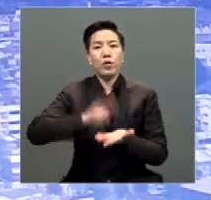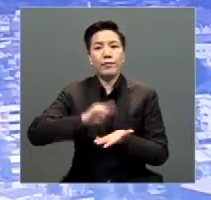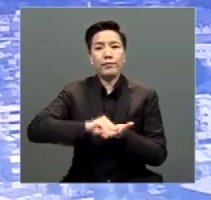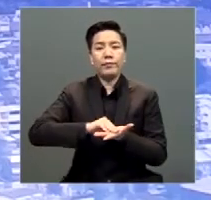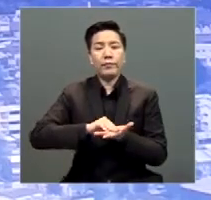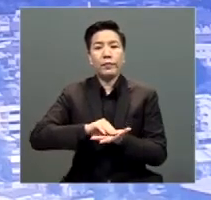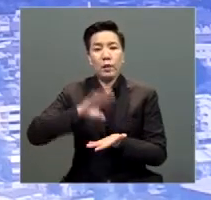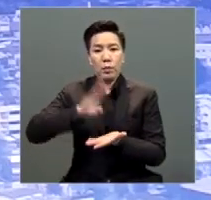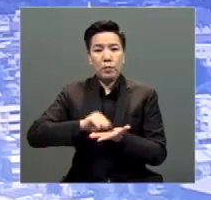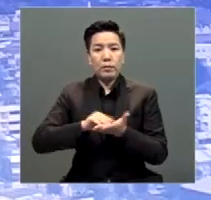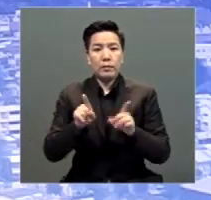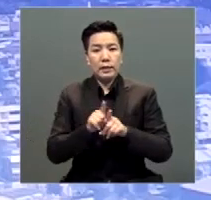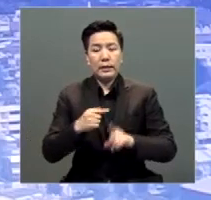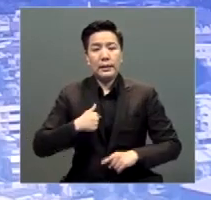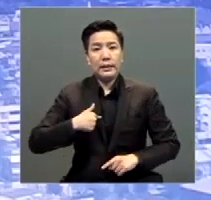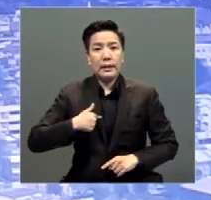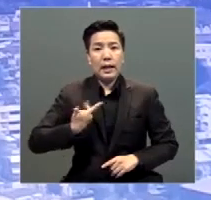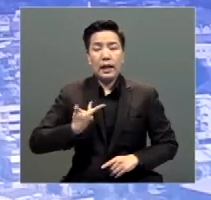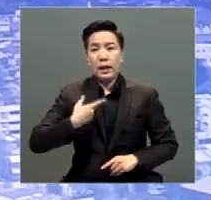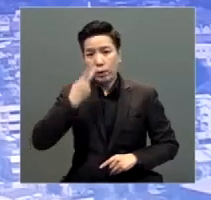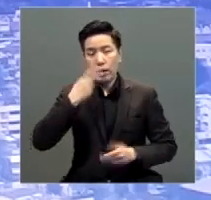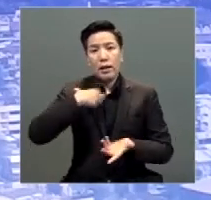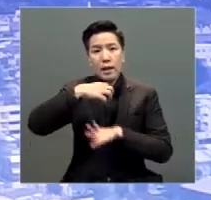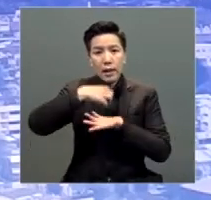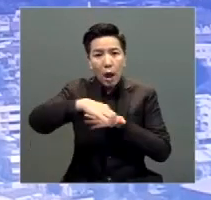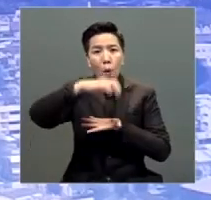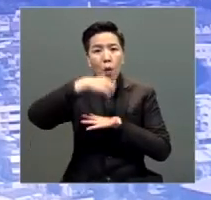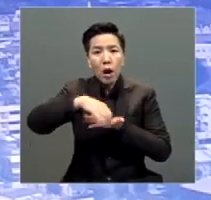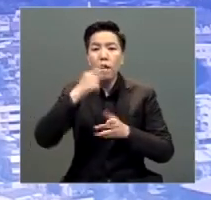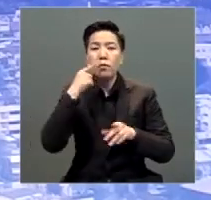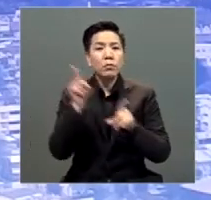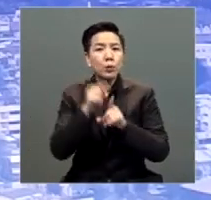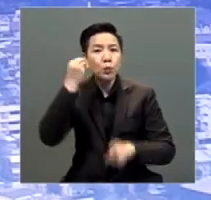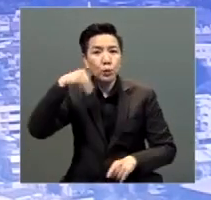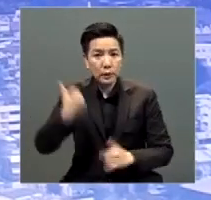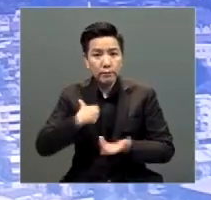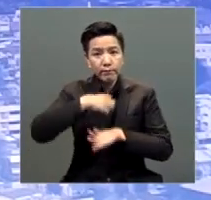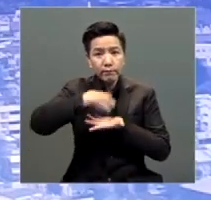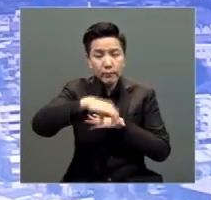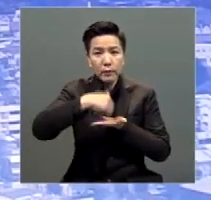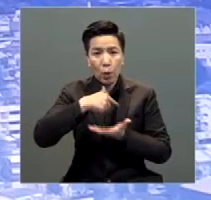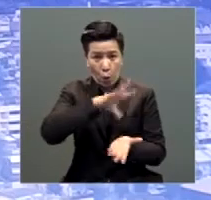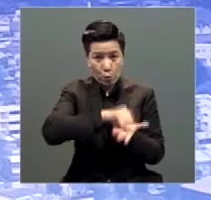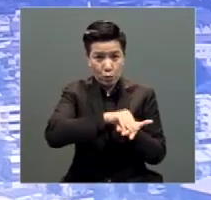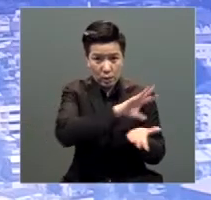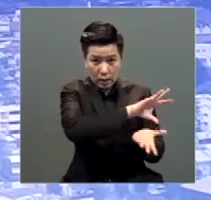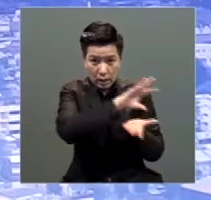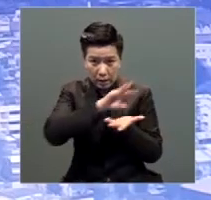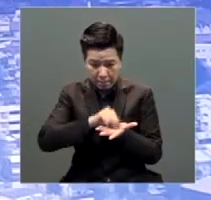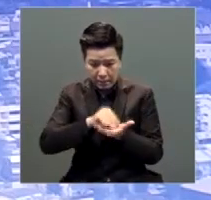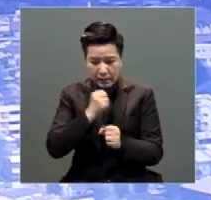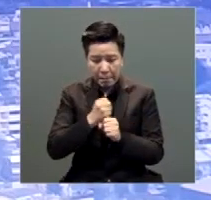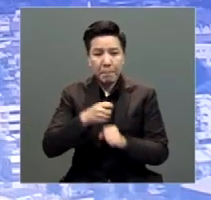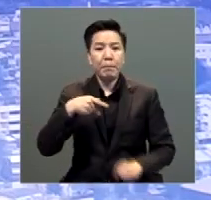ครับที่เราได้มีการรายงานอย่างนี้ขึ้นมาแล้วเราก็นำชุดข้อมูลนั้นมาใช้ให้เป็นประโย